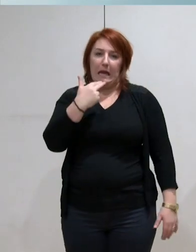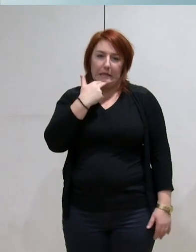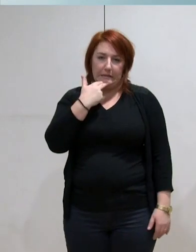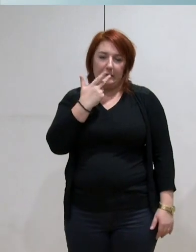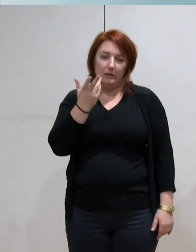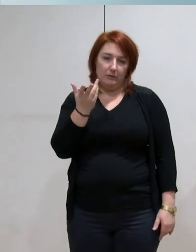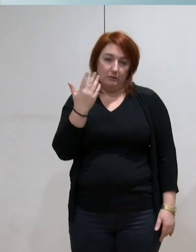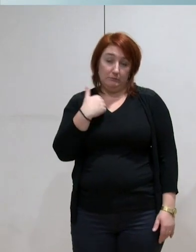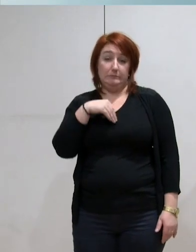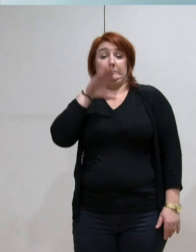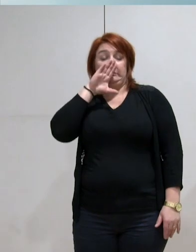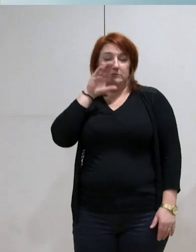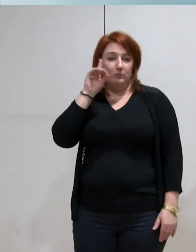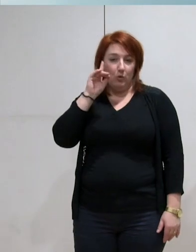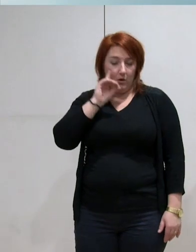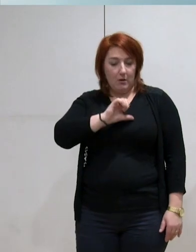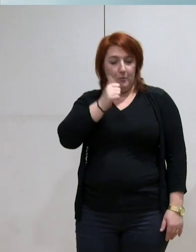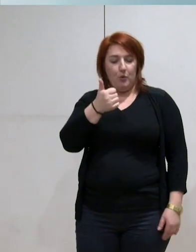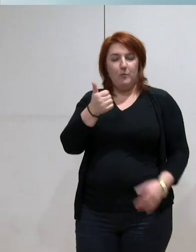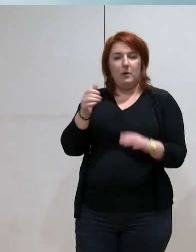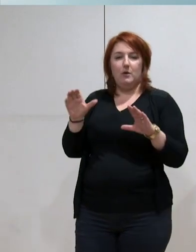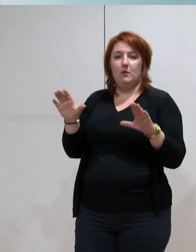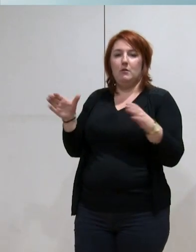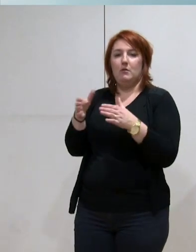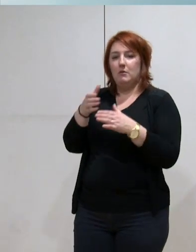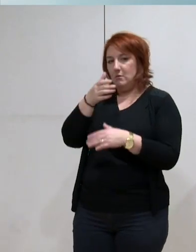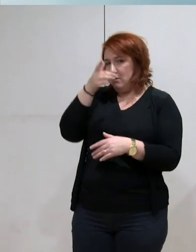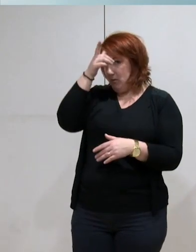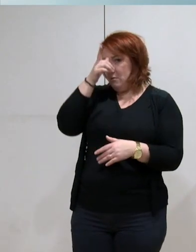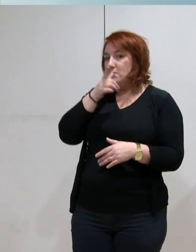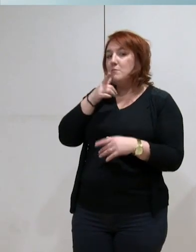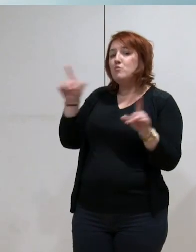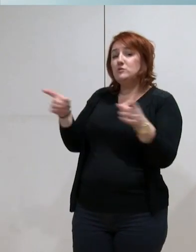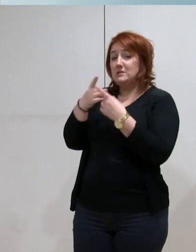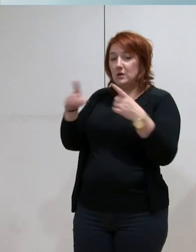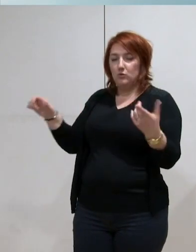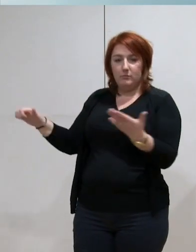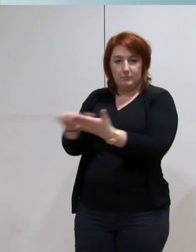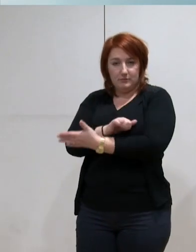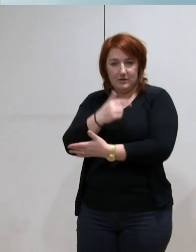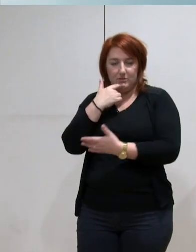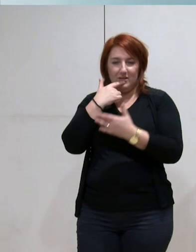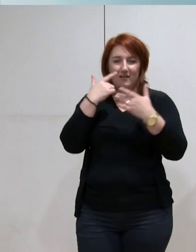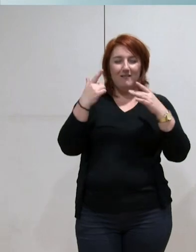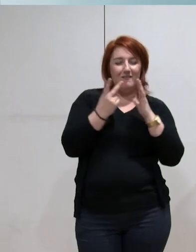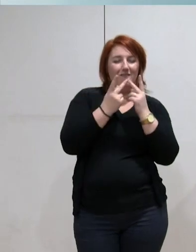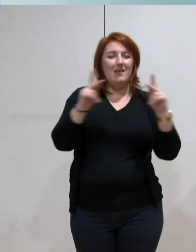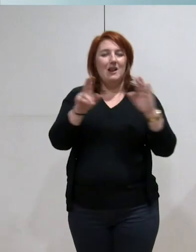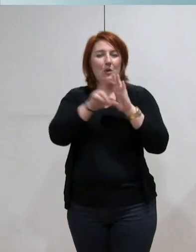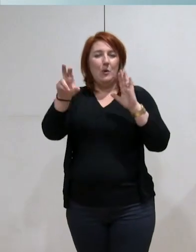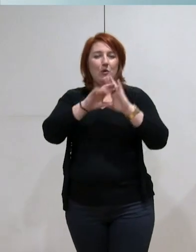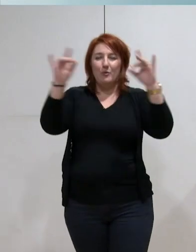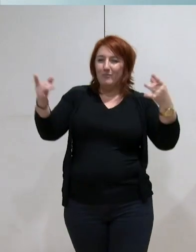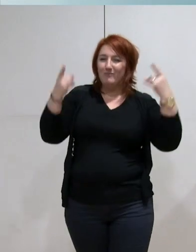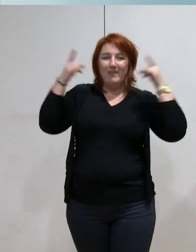que vous avez d'abord supprimé les Musiciens du Louvre donc l'idée de rayonnement par la culture est quelque chose qui semble ne pas